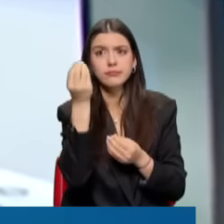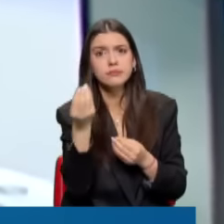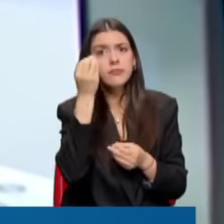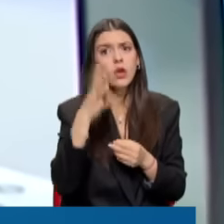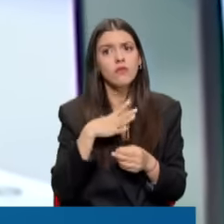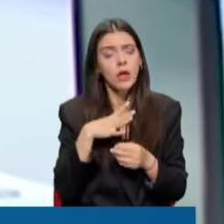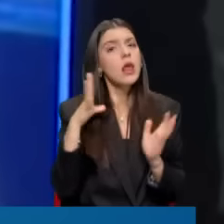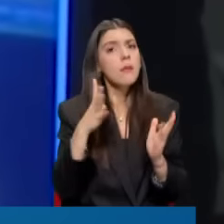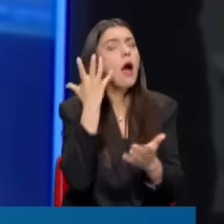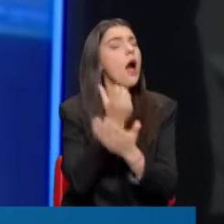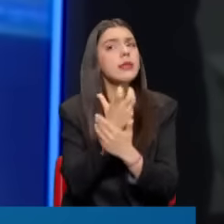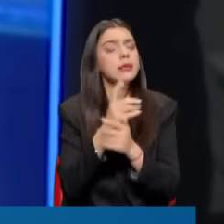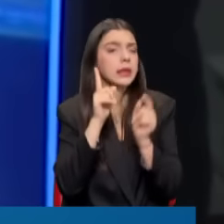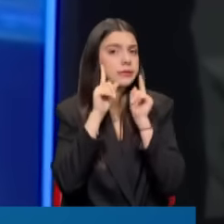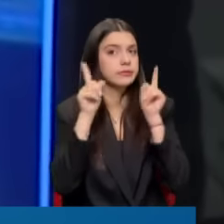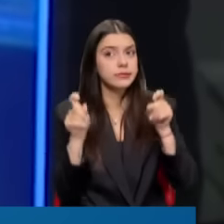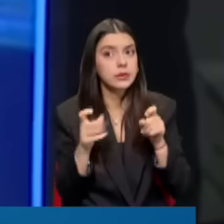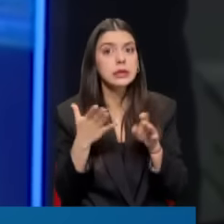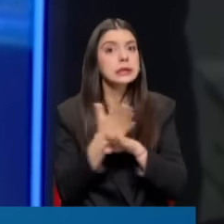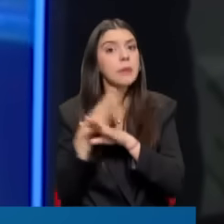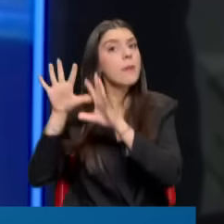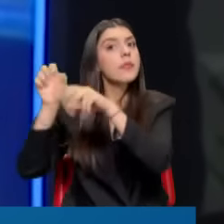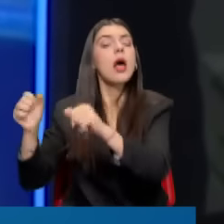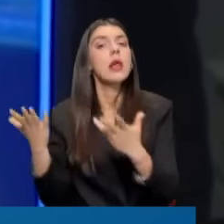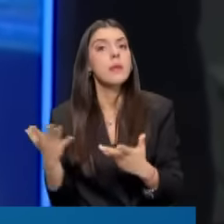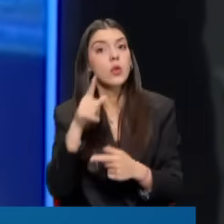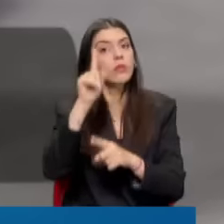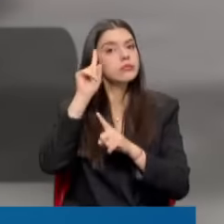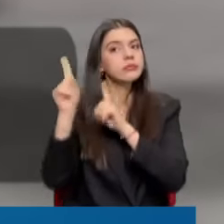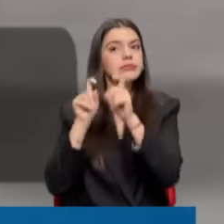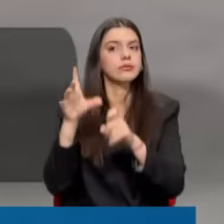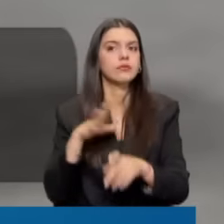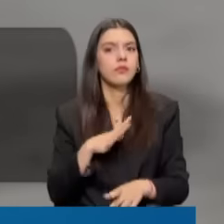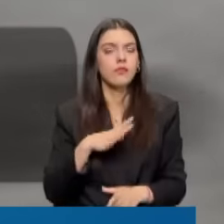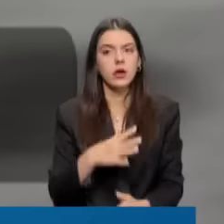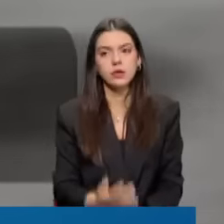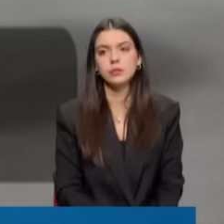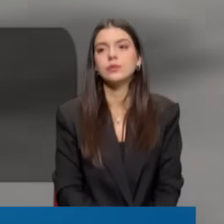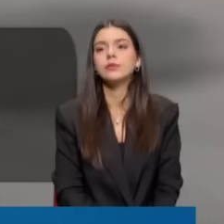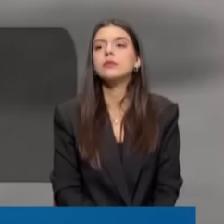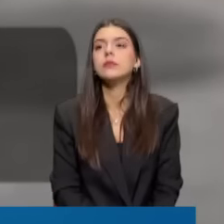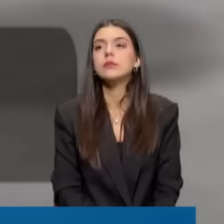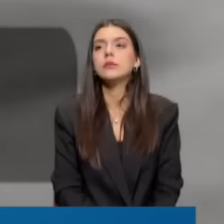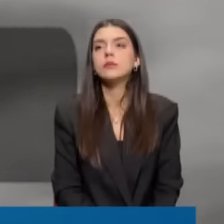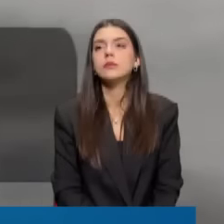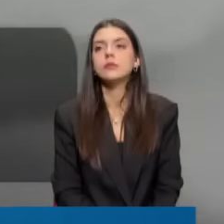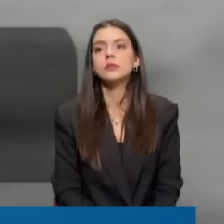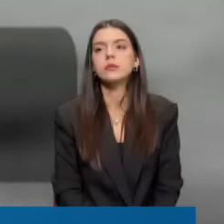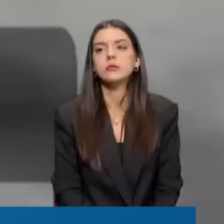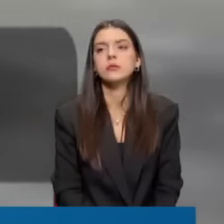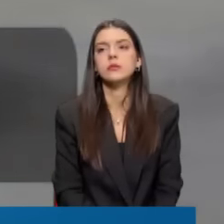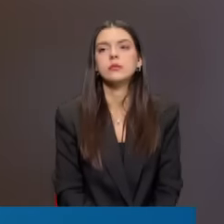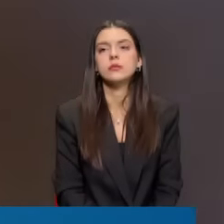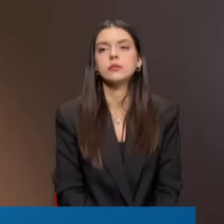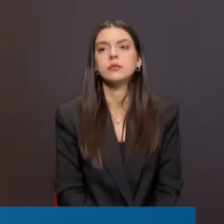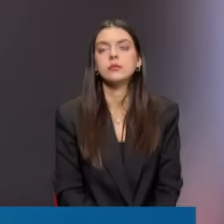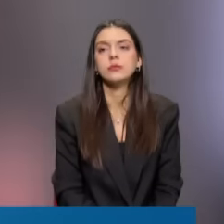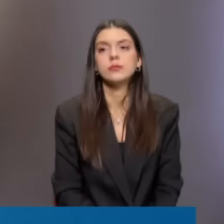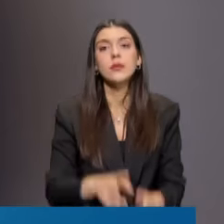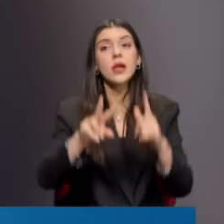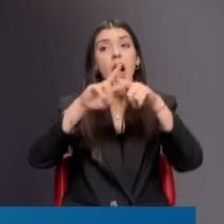kayıtlara geçmedi ve müdahale edilmedi ayrı soru işaretleri bası ö mi senin